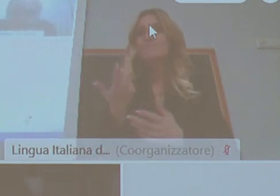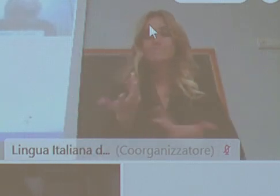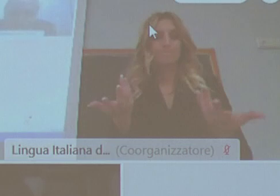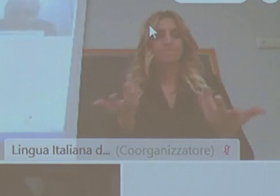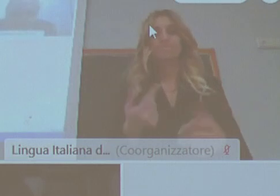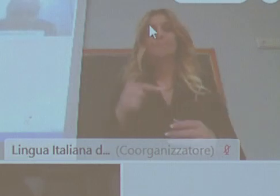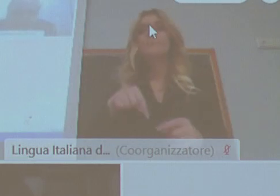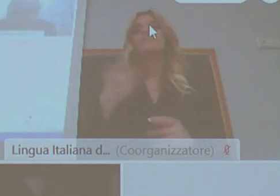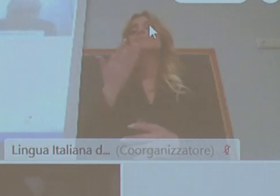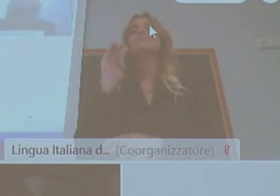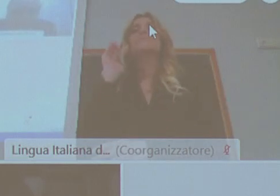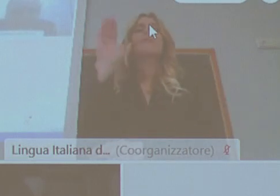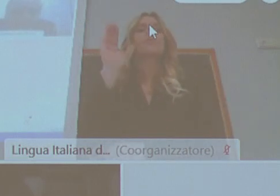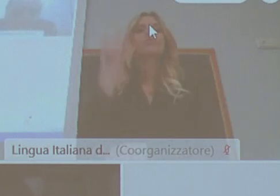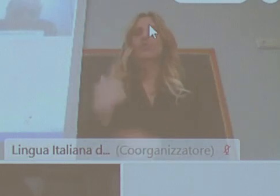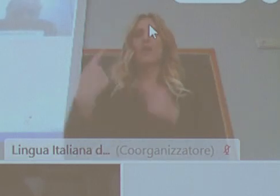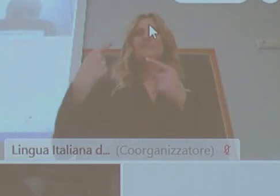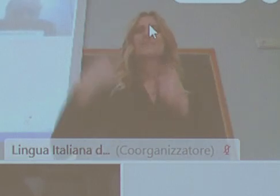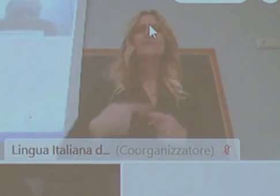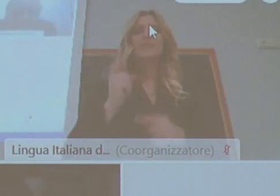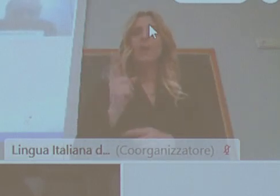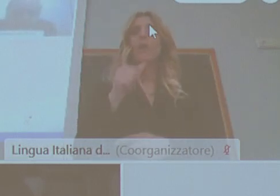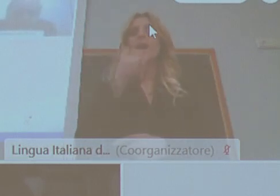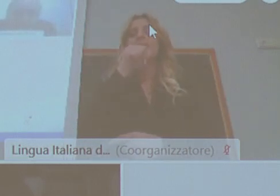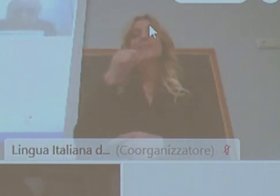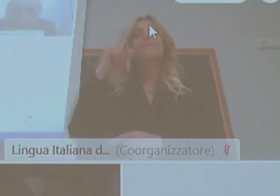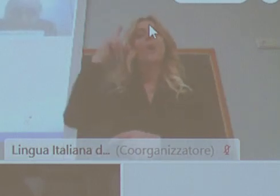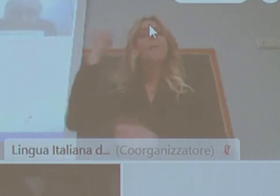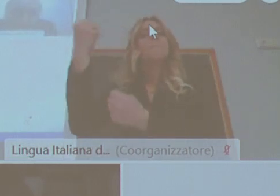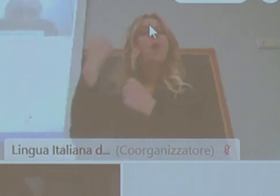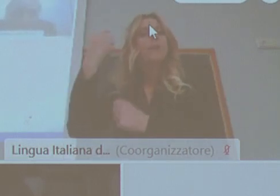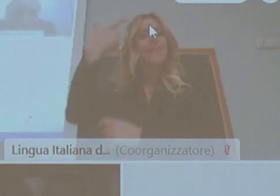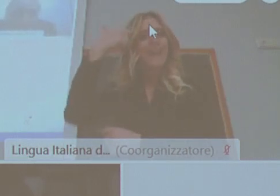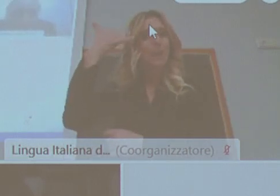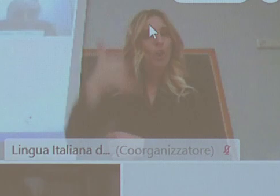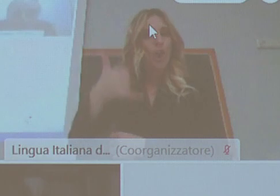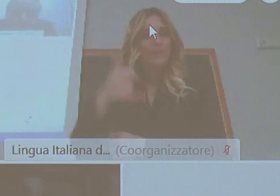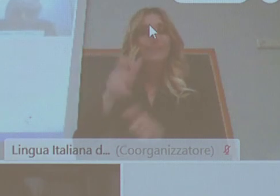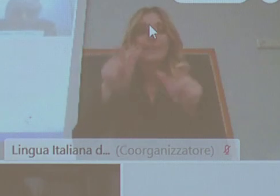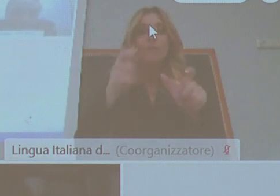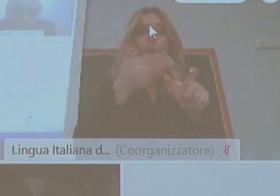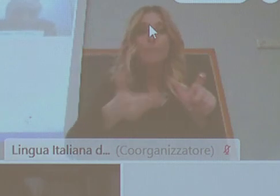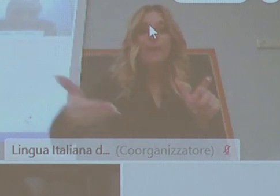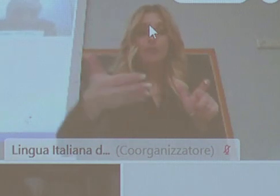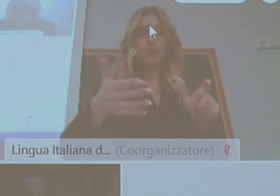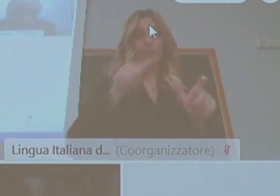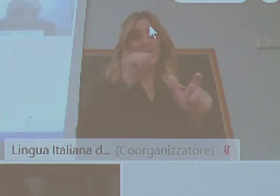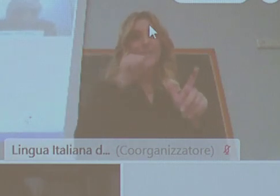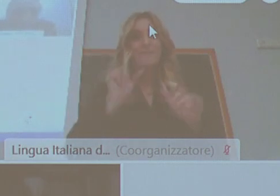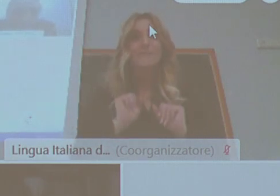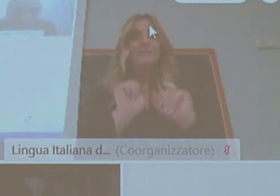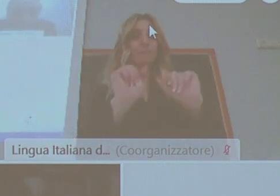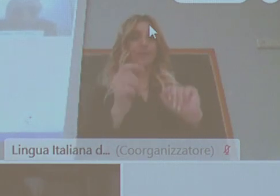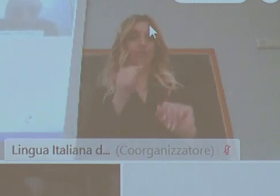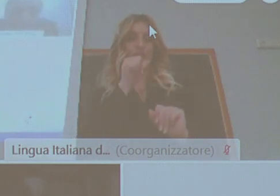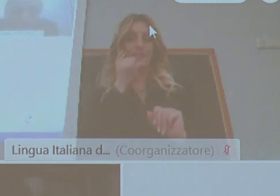il futuro, e concludo, è questa di iniettare potere cognitivo negli individui per farli uscire dalla grotta, no? per evitare